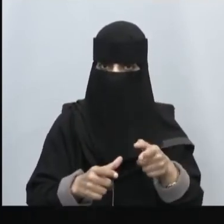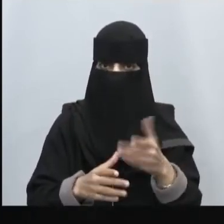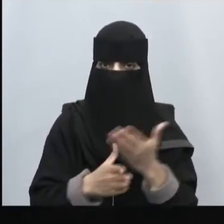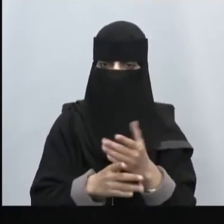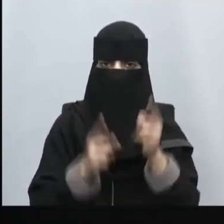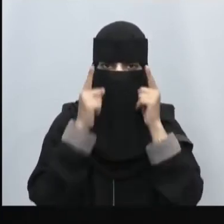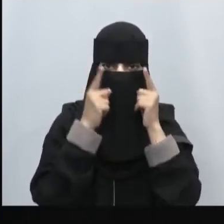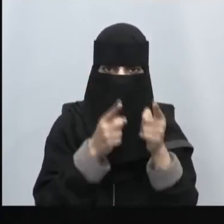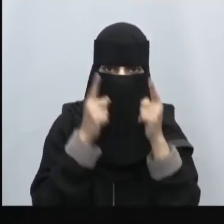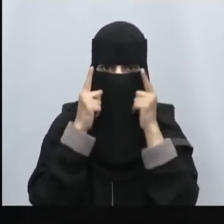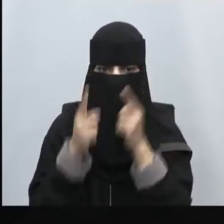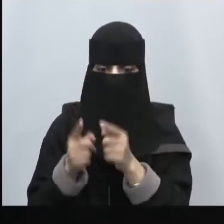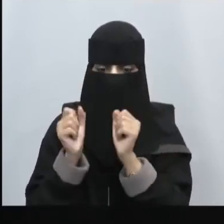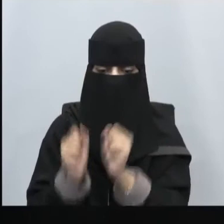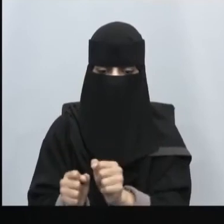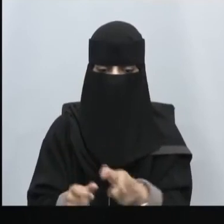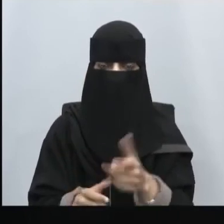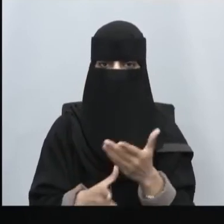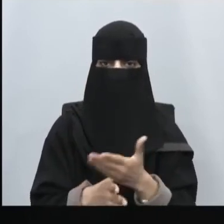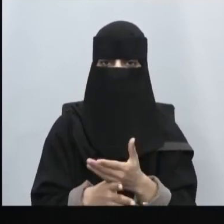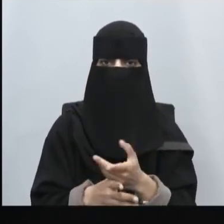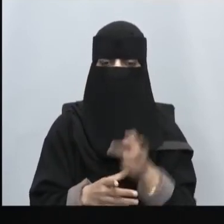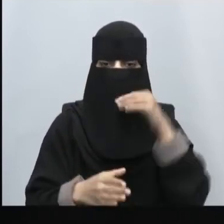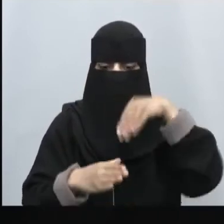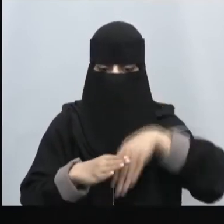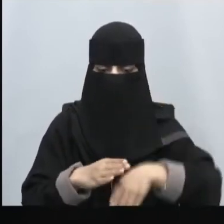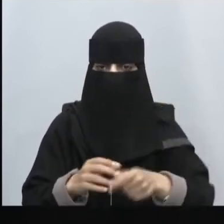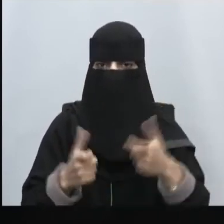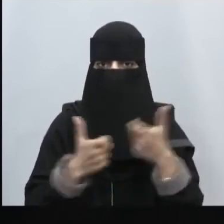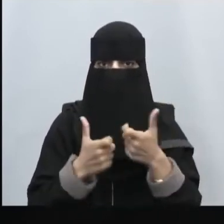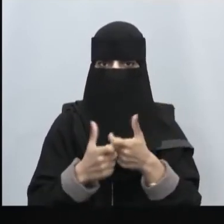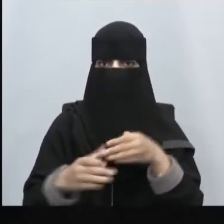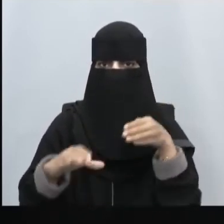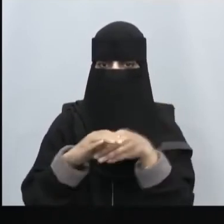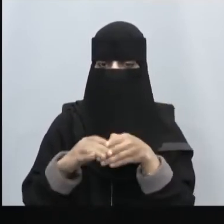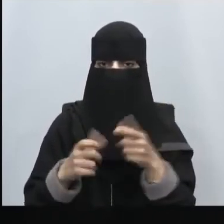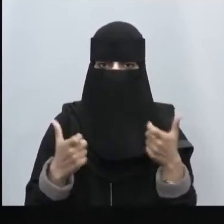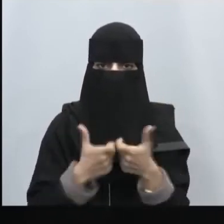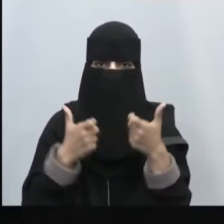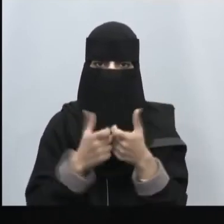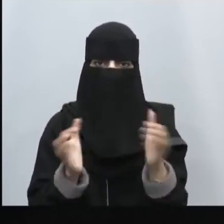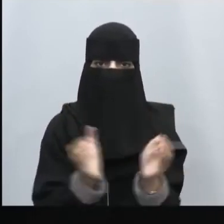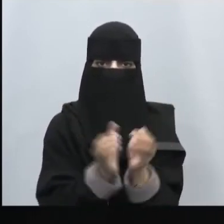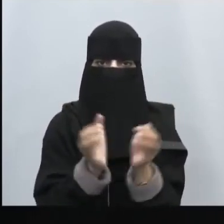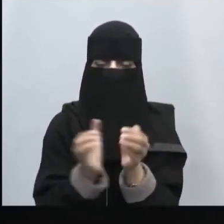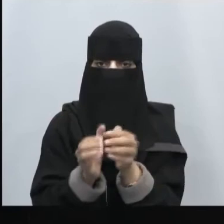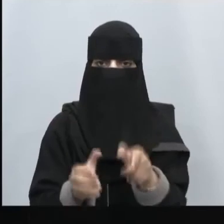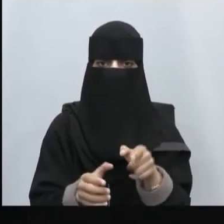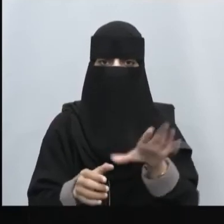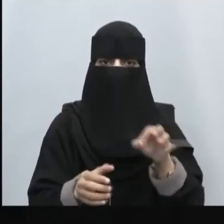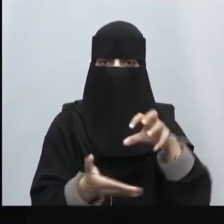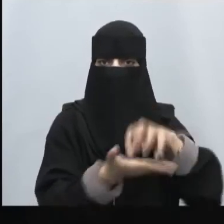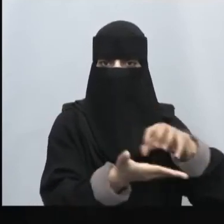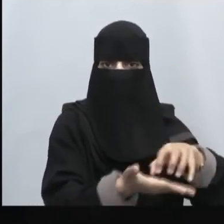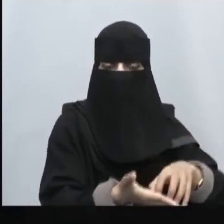سليمان سائده وهي انها كانت منغمسه في حروب داخليه بينها وبين بعضها البعض فكانت كل